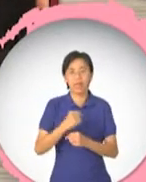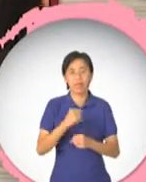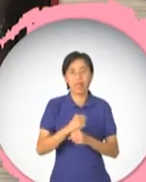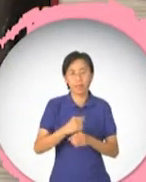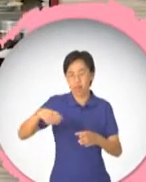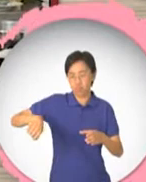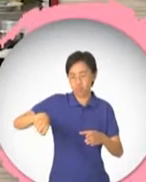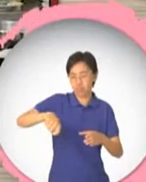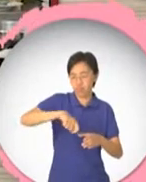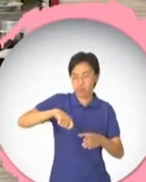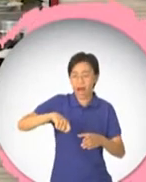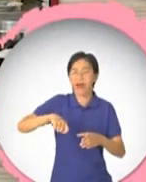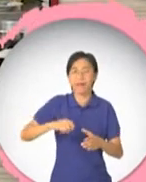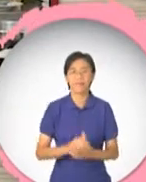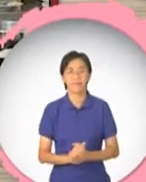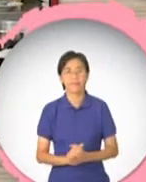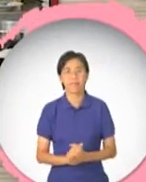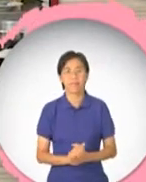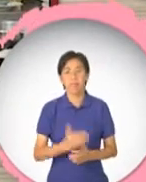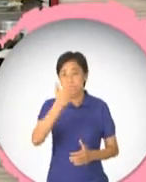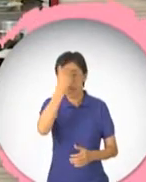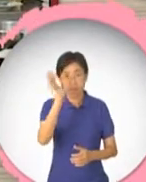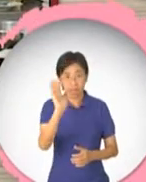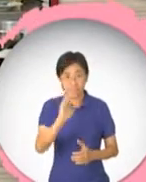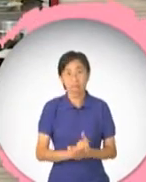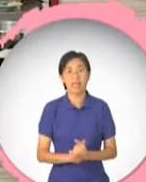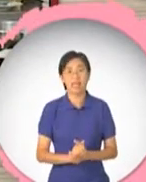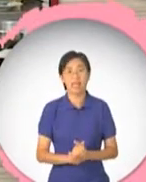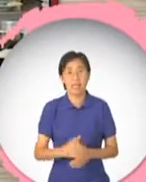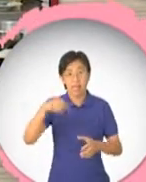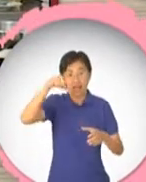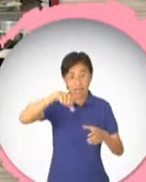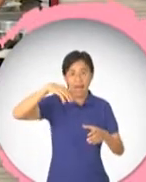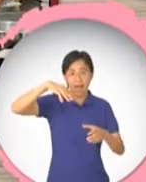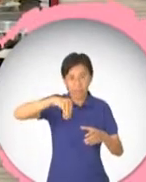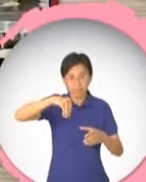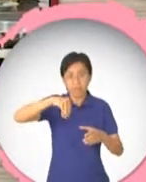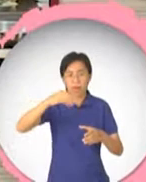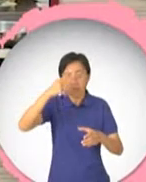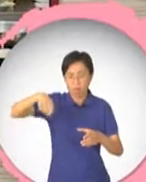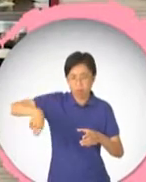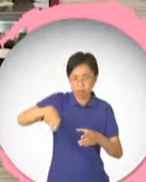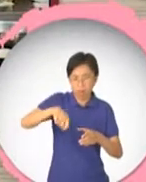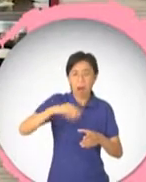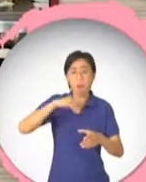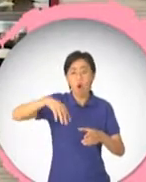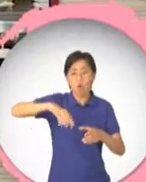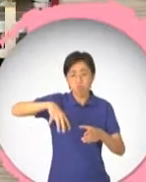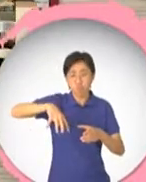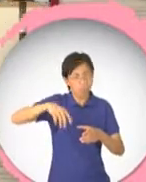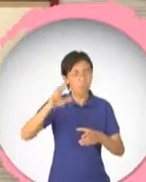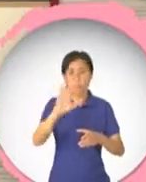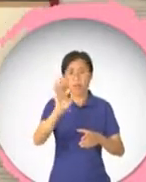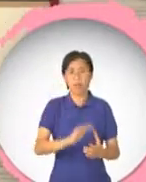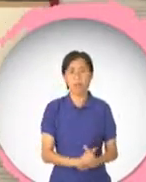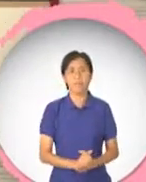ยเหลือนิดนึงข้อสำคัญก็คืออย่าลืมปิดเครื่องด้วยนะคะขณะที่ปาดเพราะว่าค่อนข้างอันตรายมากนะคะ